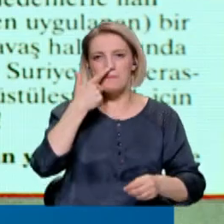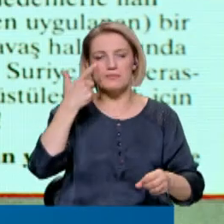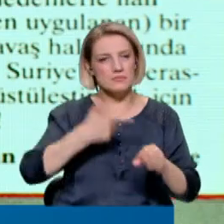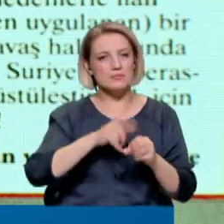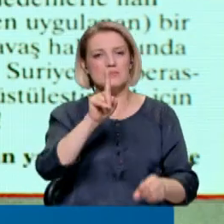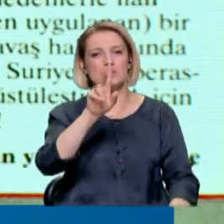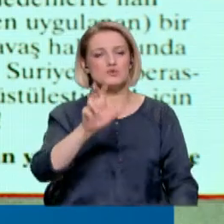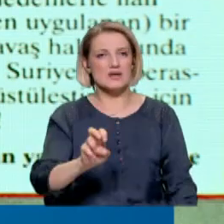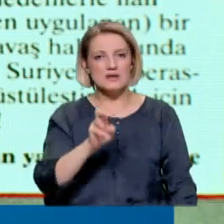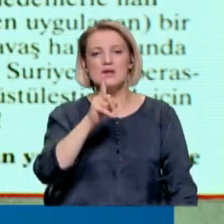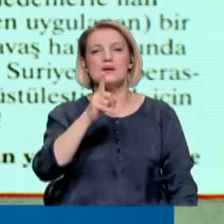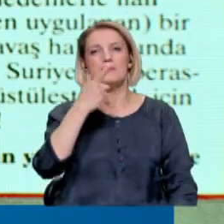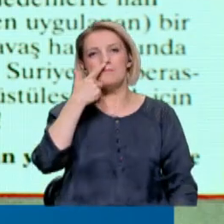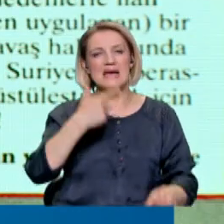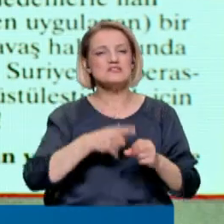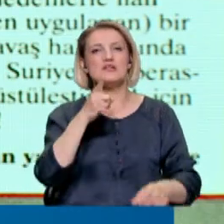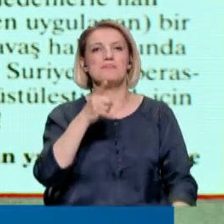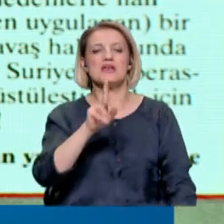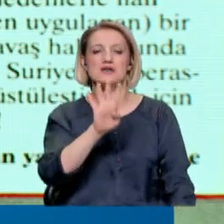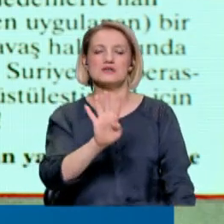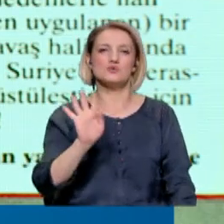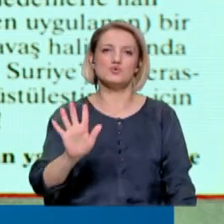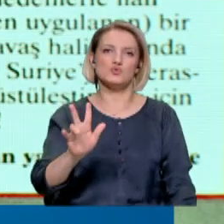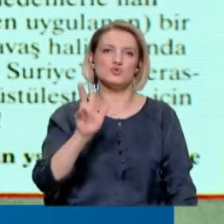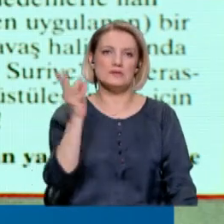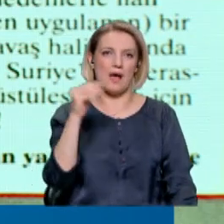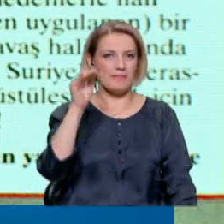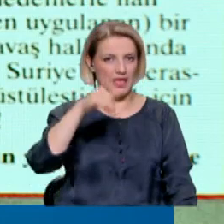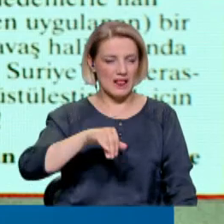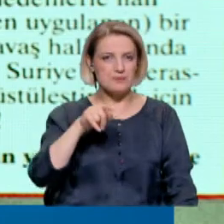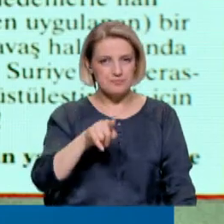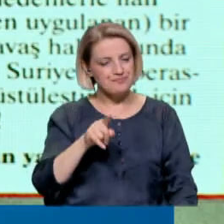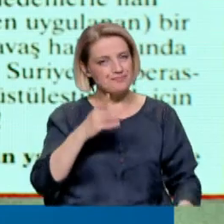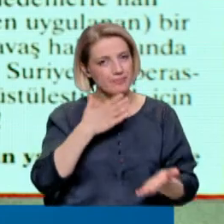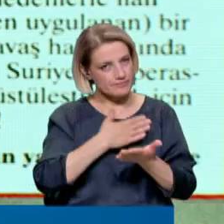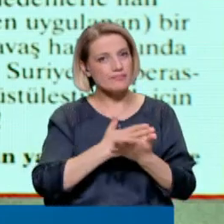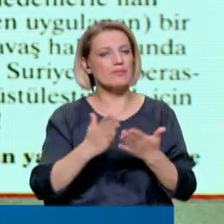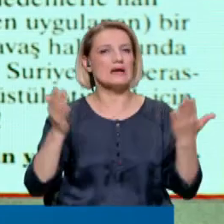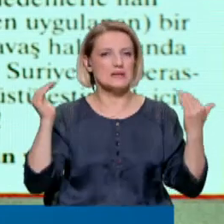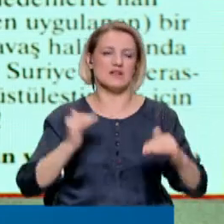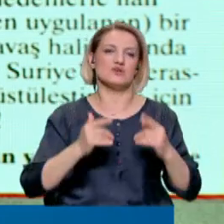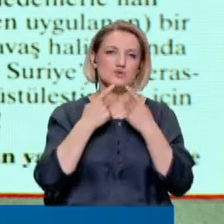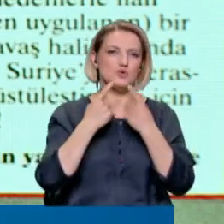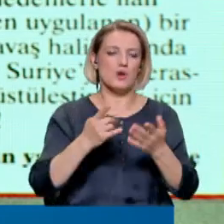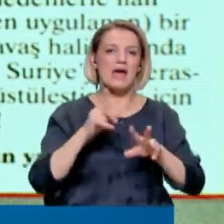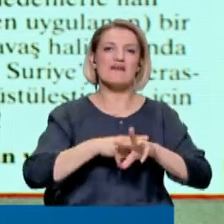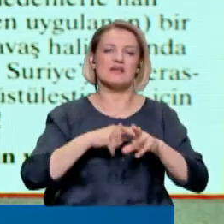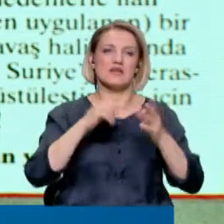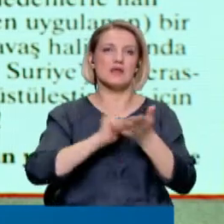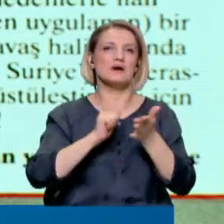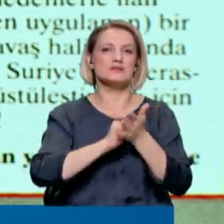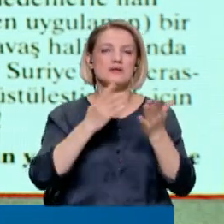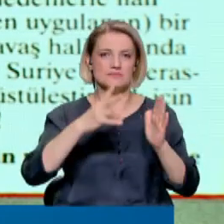1.38 Benzine 1/43 zam geldi ve bu bu Mahmut'a geleceğini söylüyor Evrensel